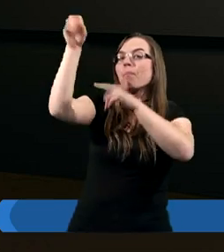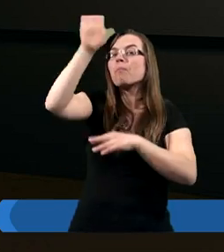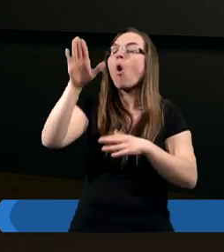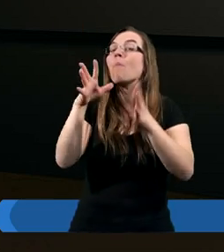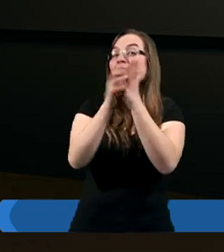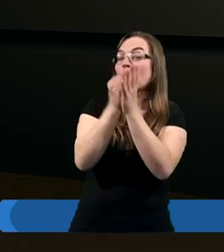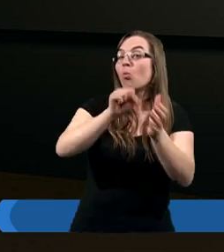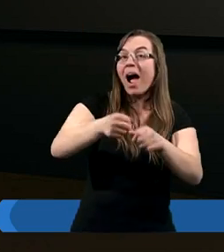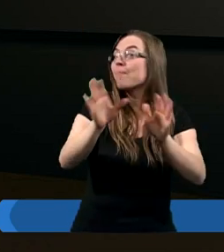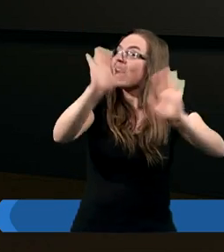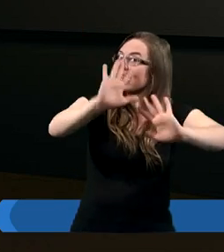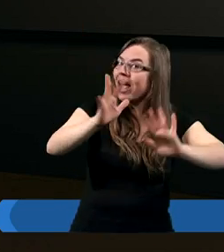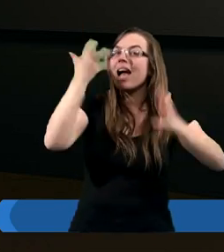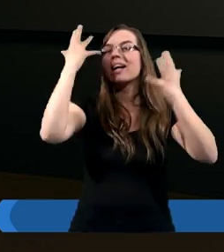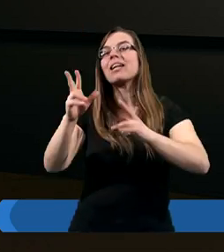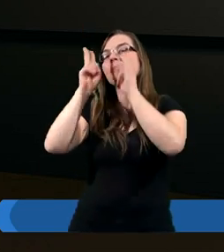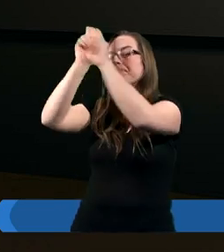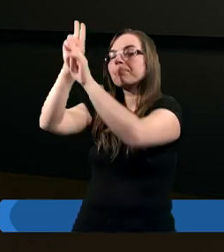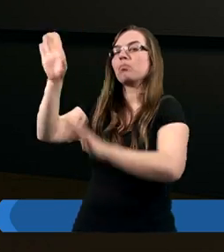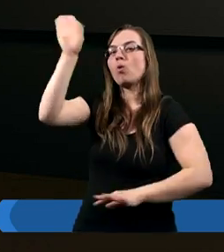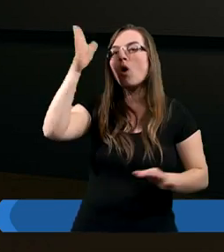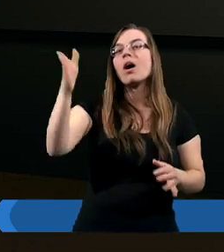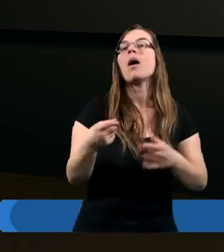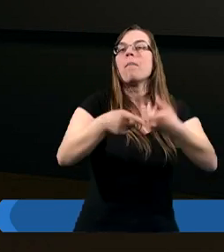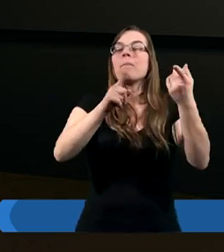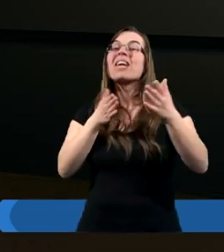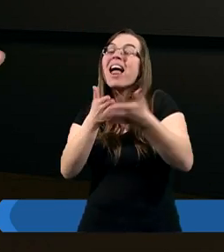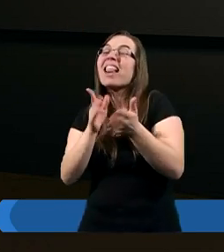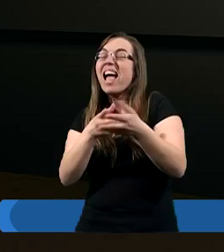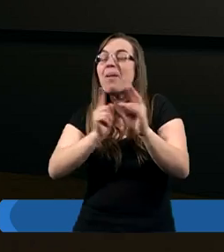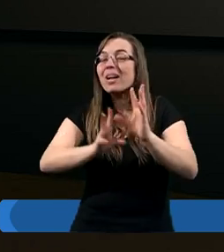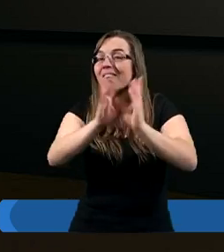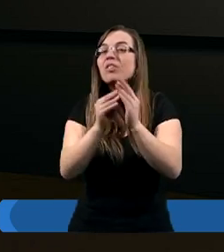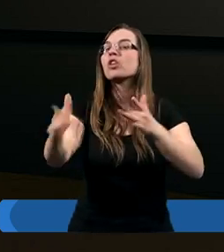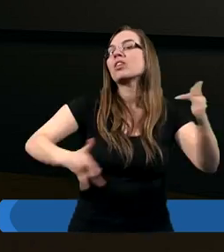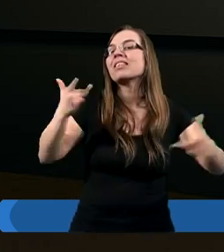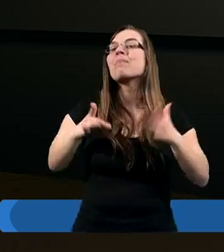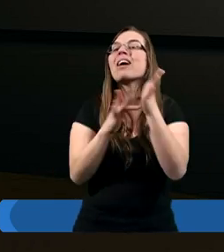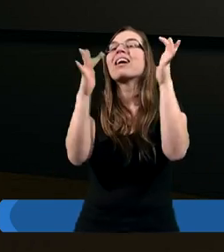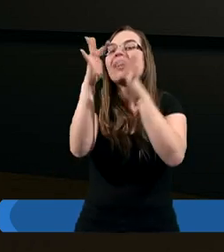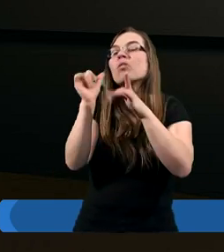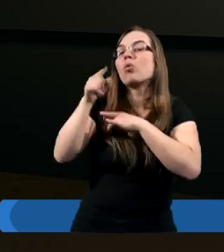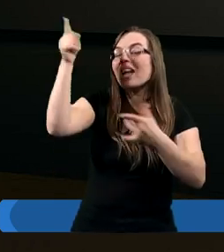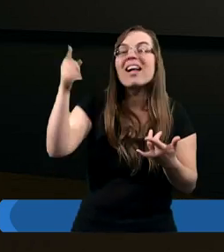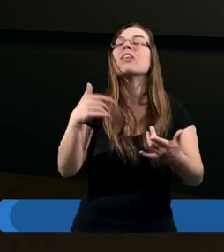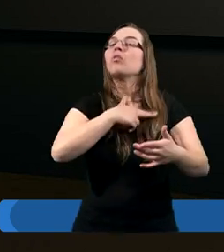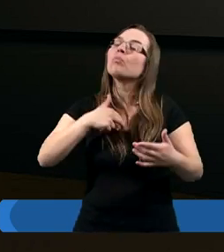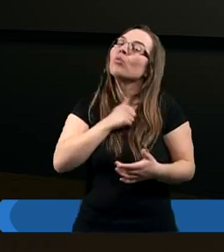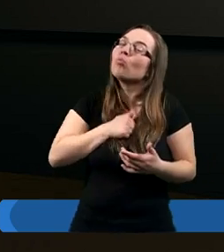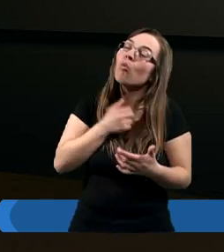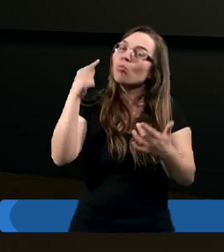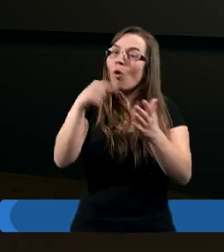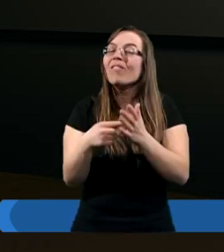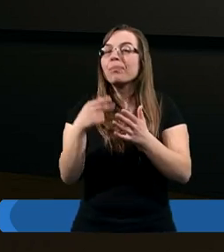Bożych przykazań, to przede wszystkim cierpienie Chrystusa, o którym wspomnieliśmy. Ta